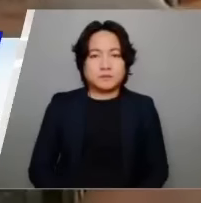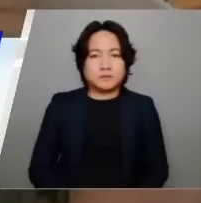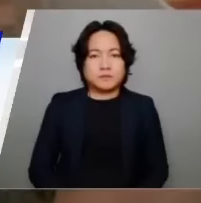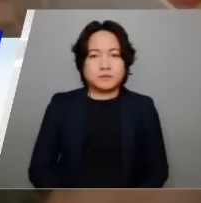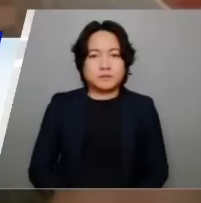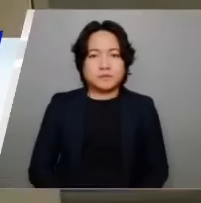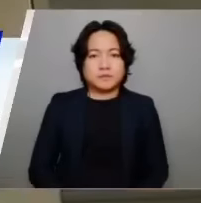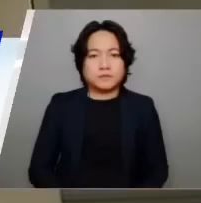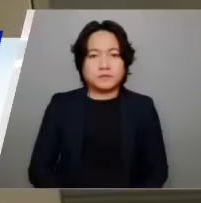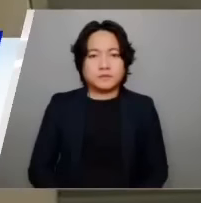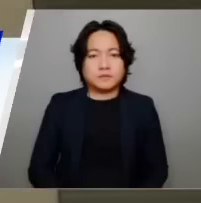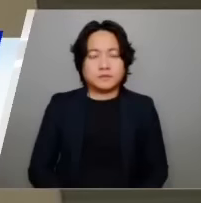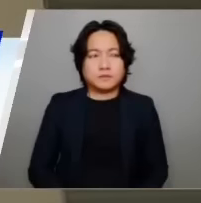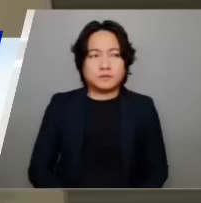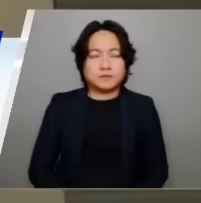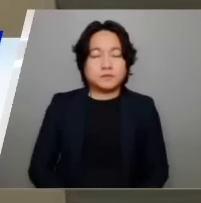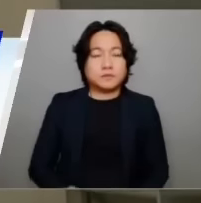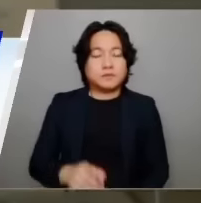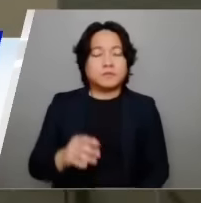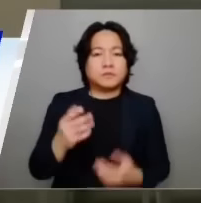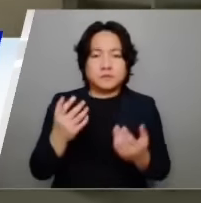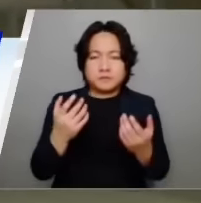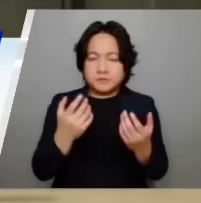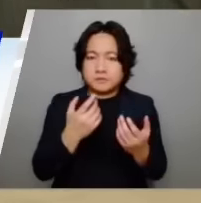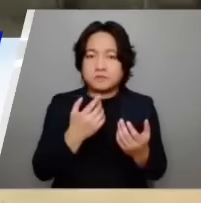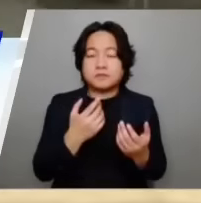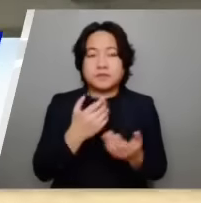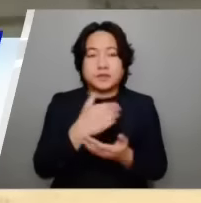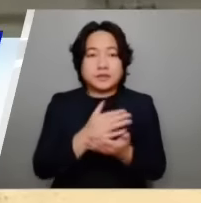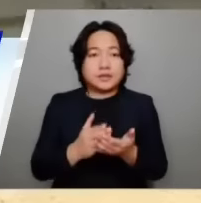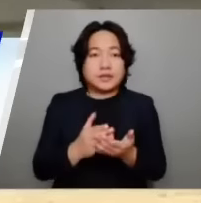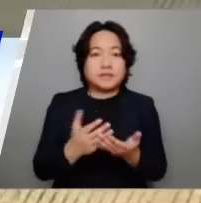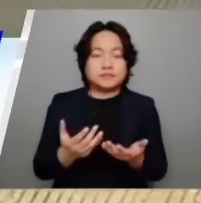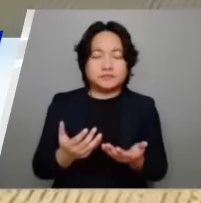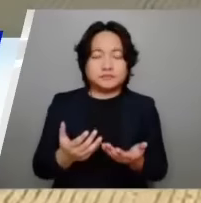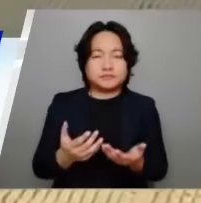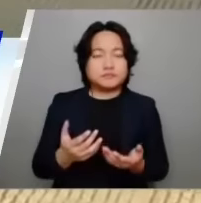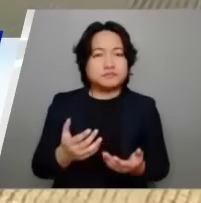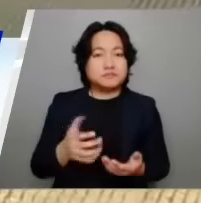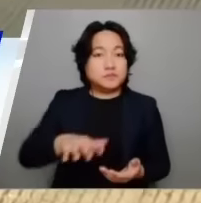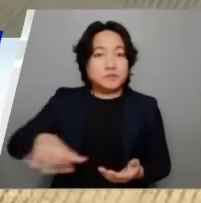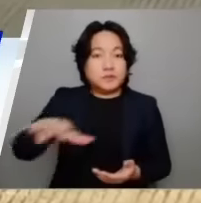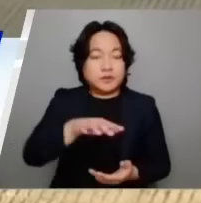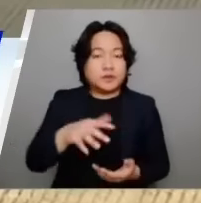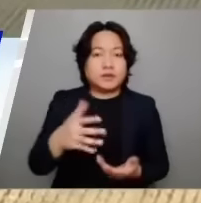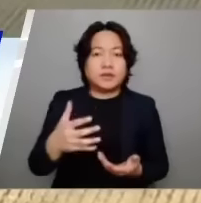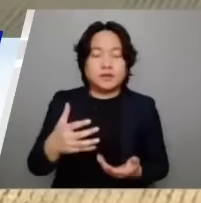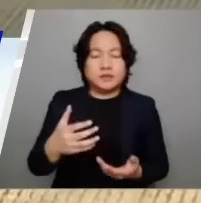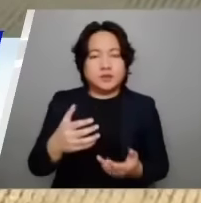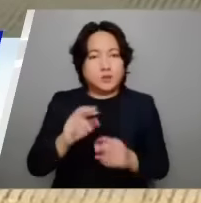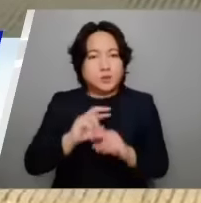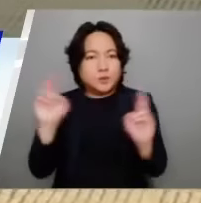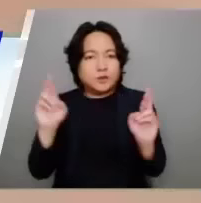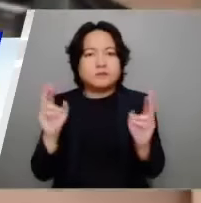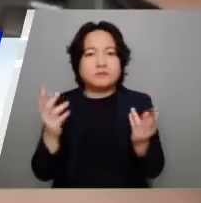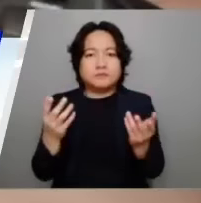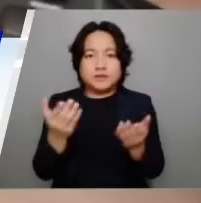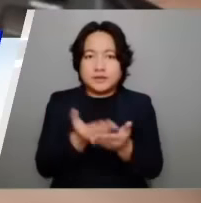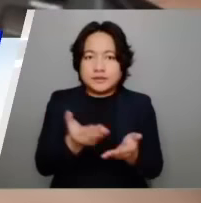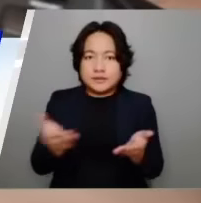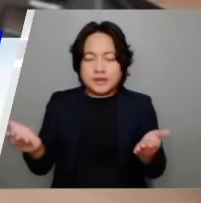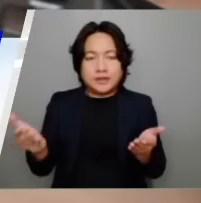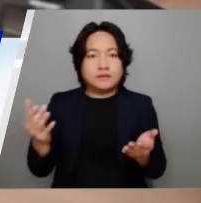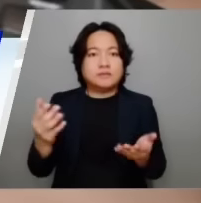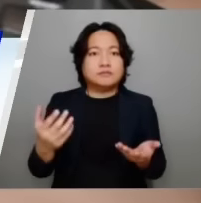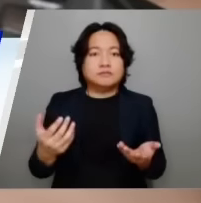doon sa Laguna. Handa na rin ang mga responder ng lalawigan, gayon din ang mga kagamitan sa mga evacuation center.